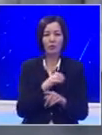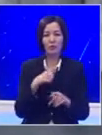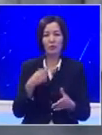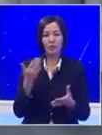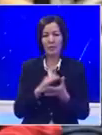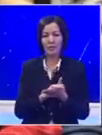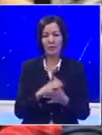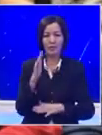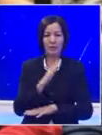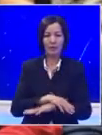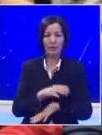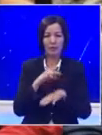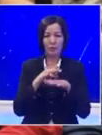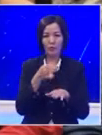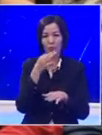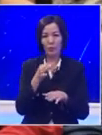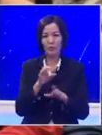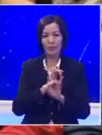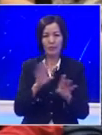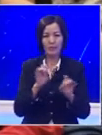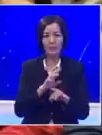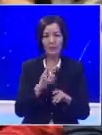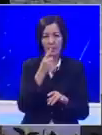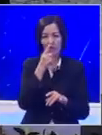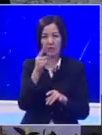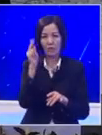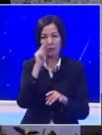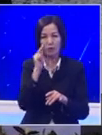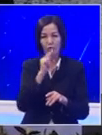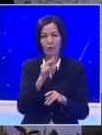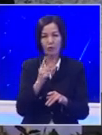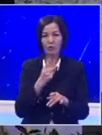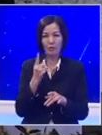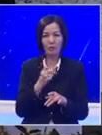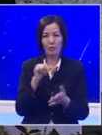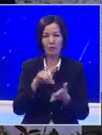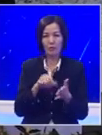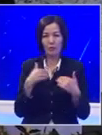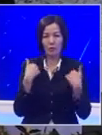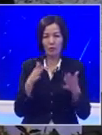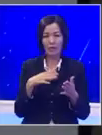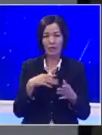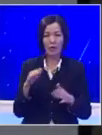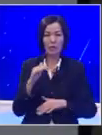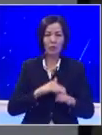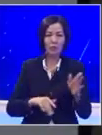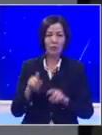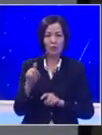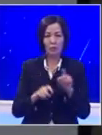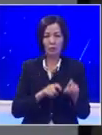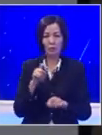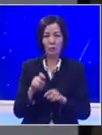таныстырып, сабақ өткізудегі тәжірибесімен бөліседі. Қашықтан оқыту бойынша да шеберлігін сынамақ. Сонымен қатар жүзу, жүгіру, орнынан